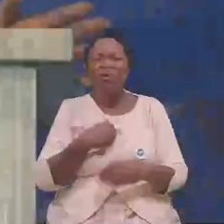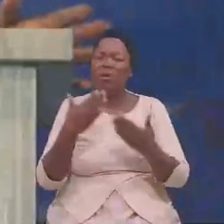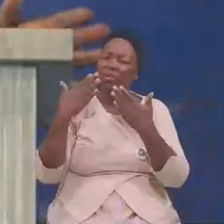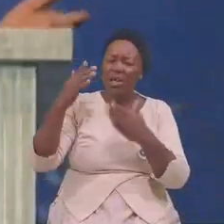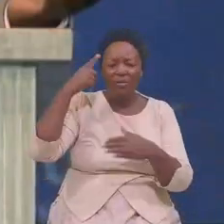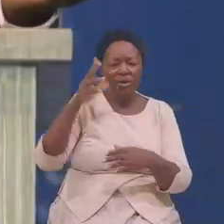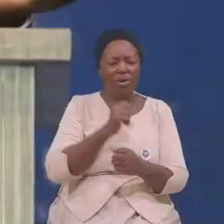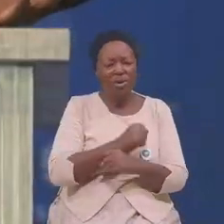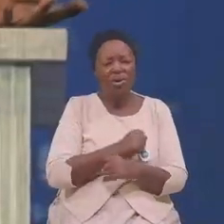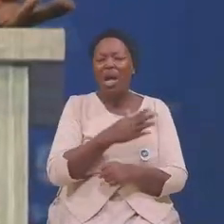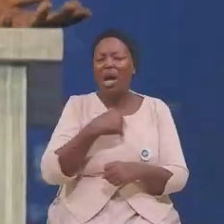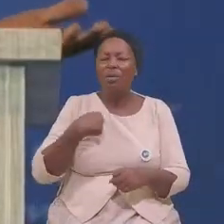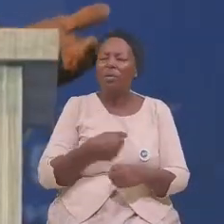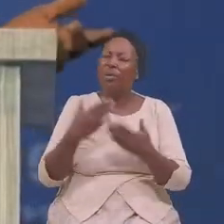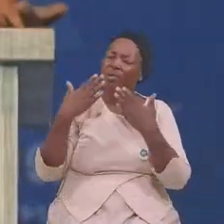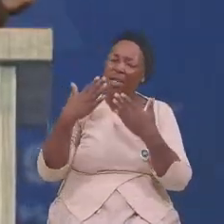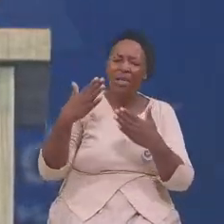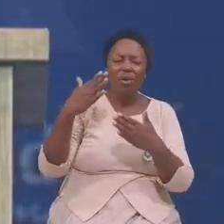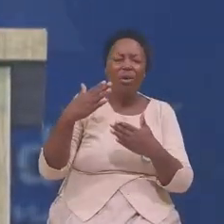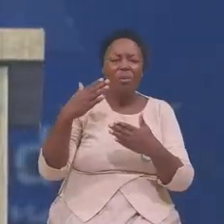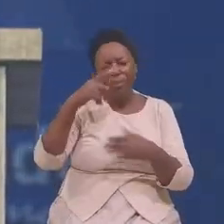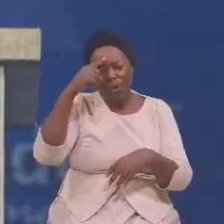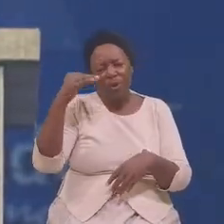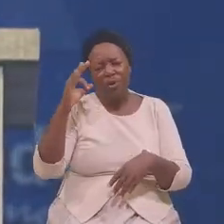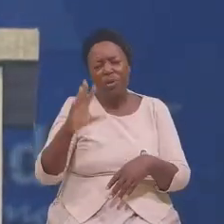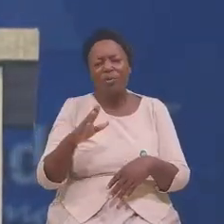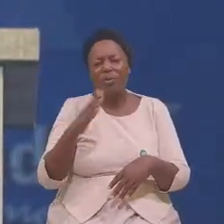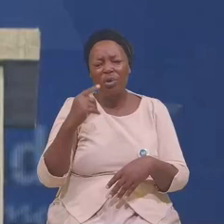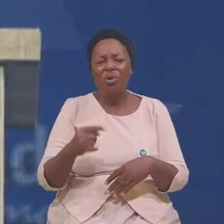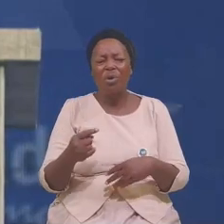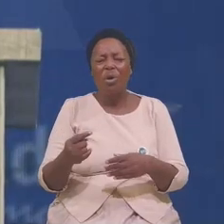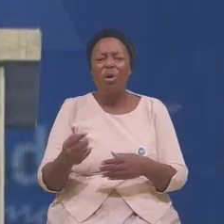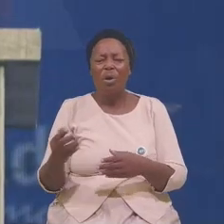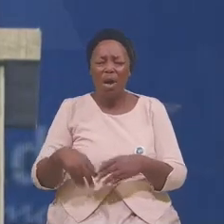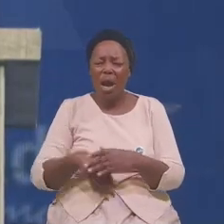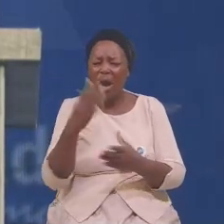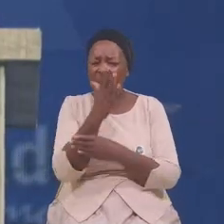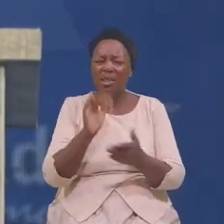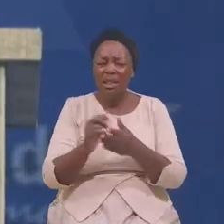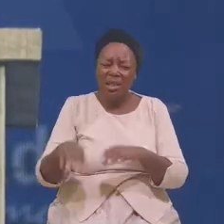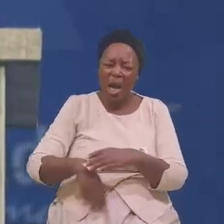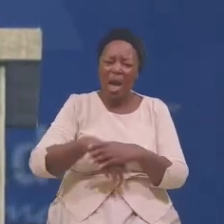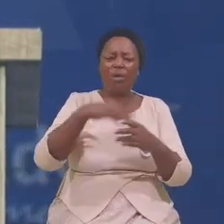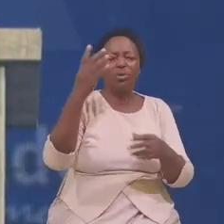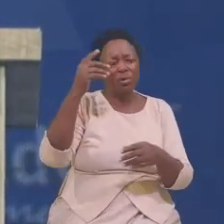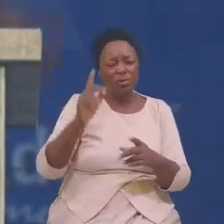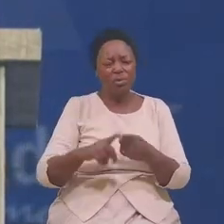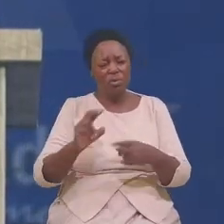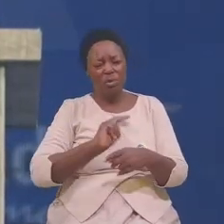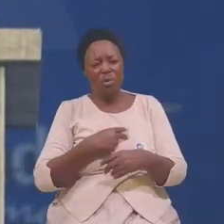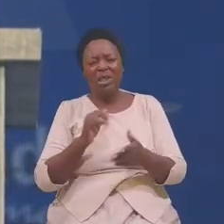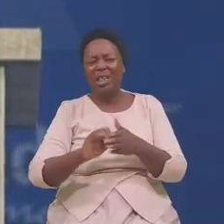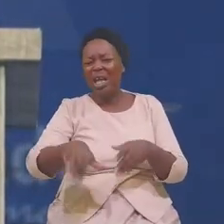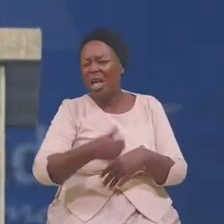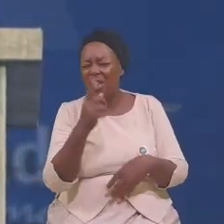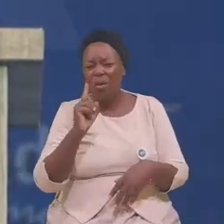amour. Nous te remercions à cause de tes bras tendus pour que quiconque invoquera le